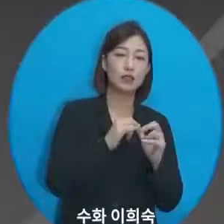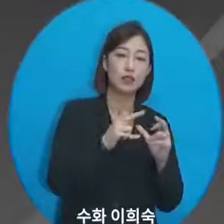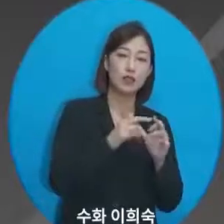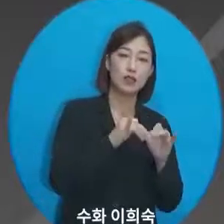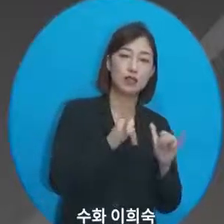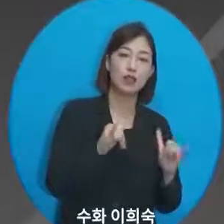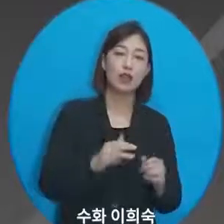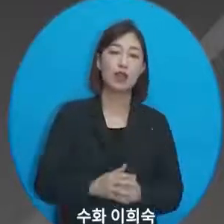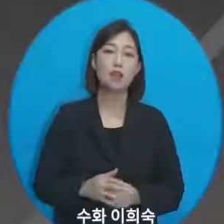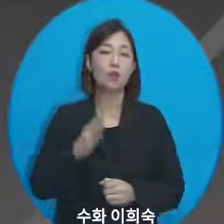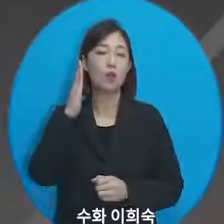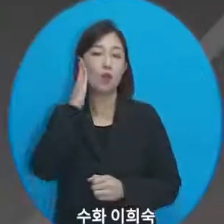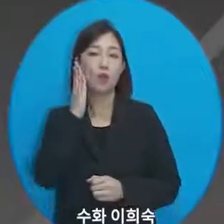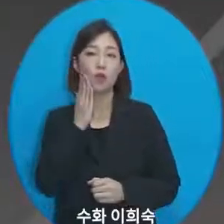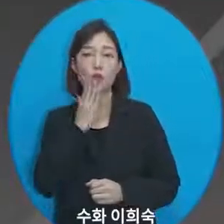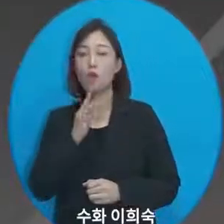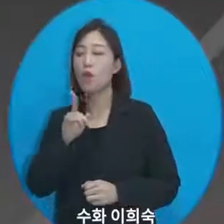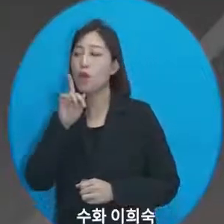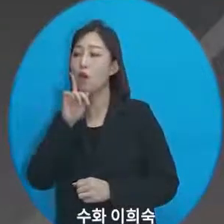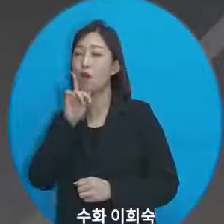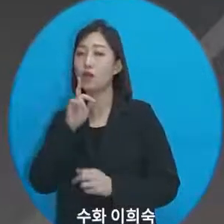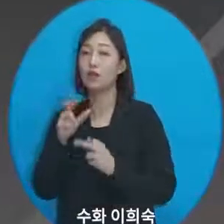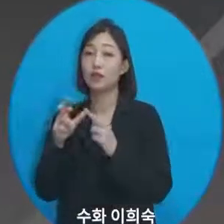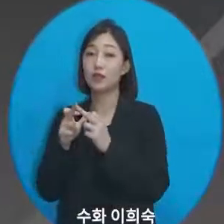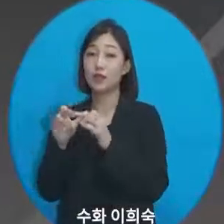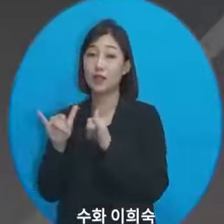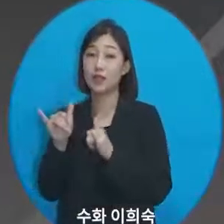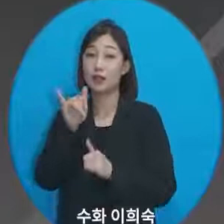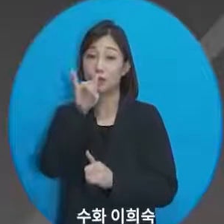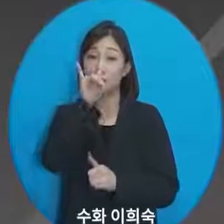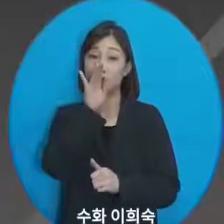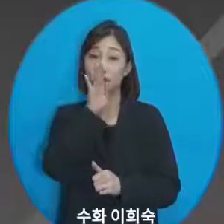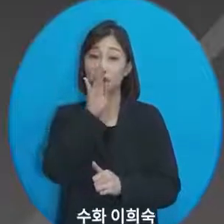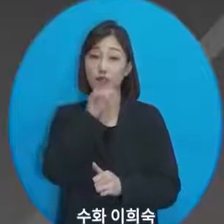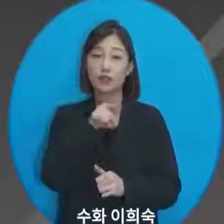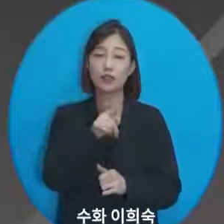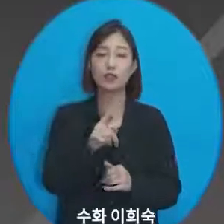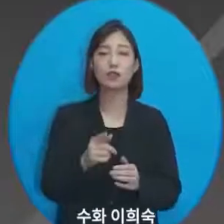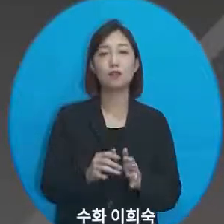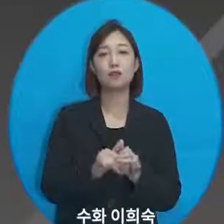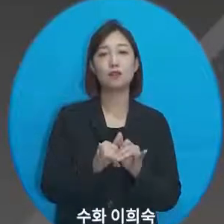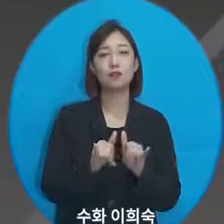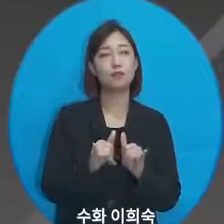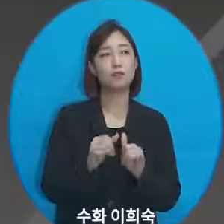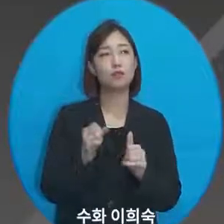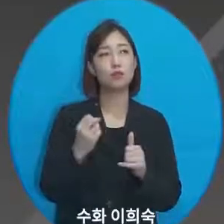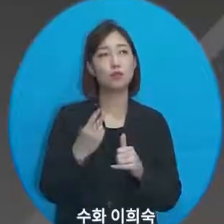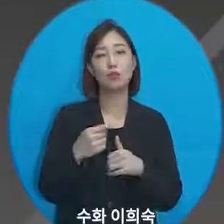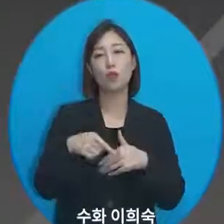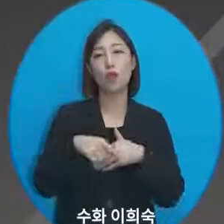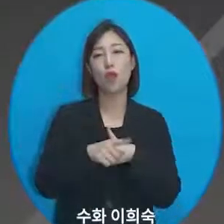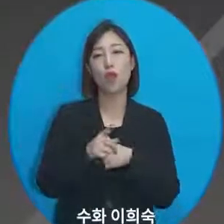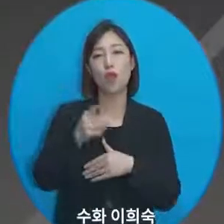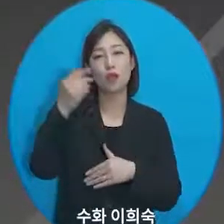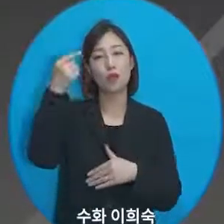청각장애인, 언어장애인, 좀 더 그 부분을 확대한다면 뭐 지적장애까지도